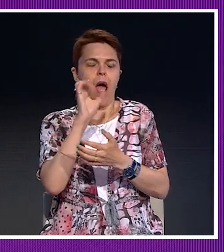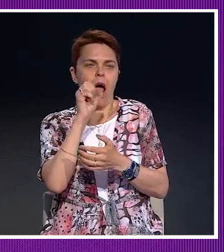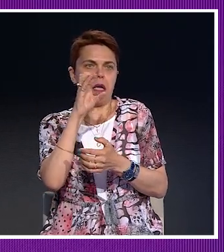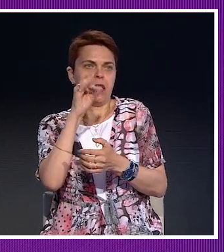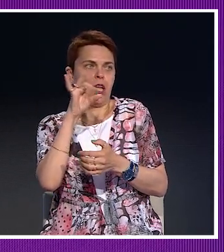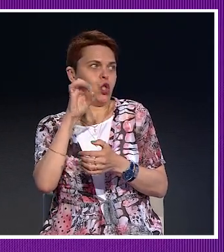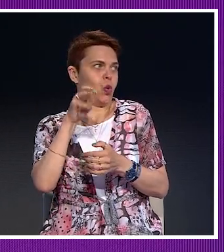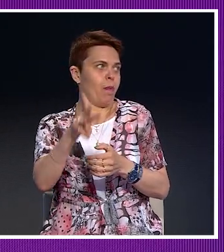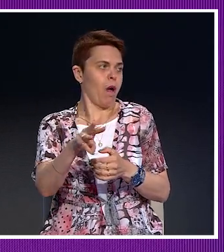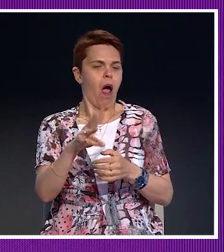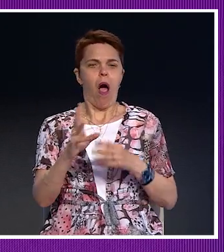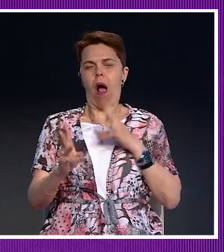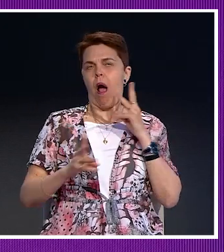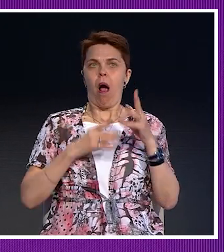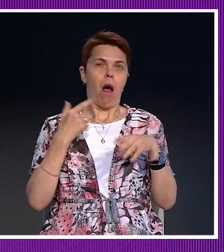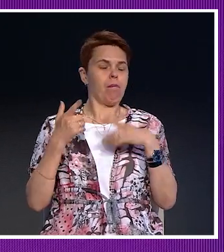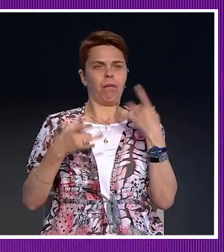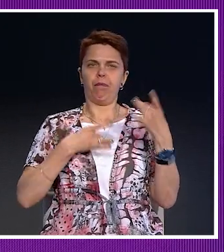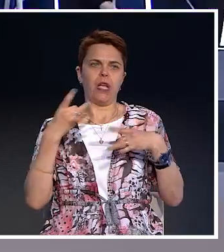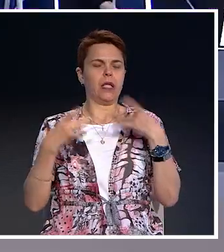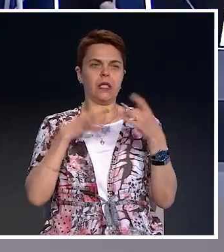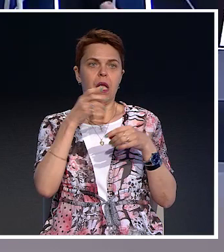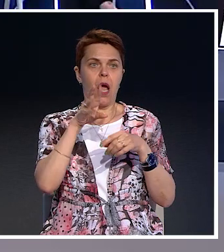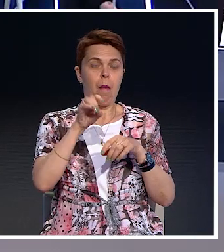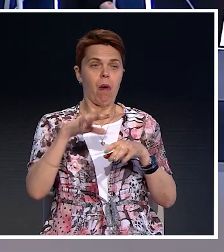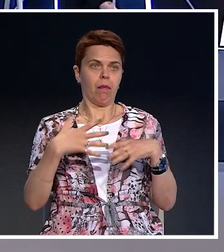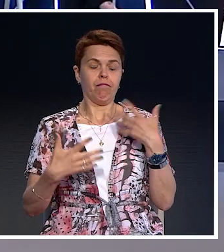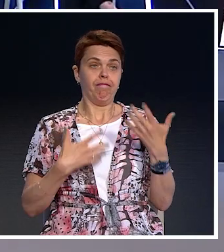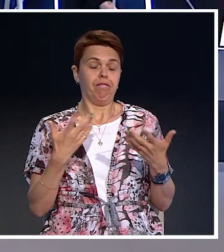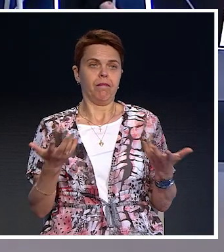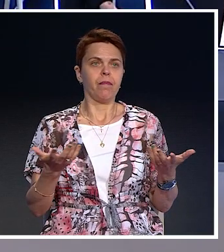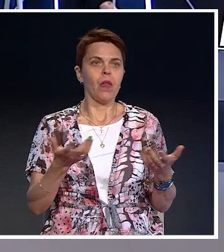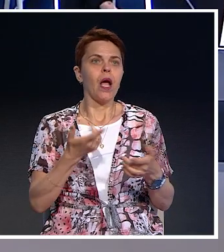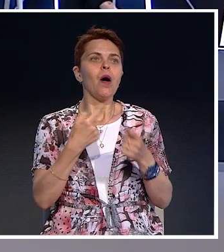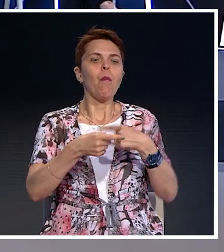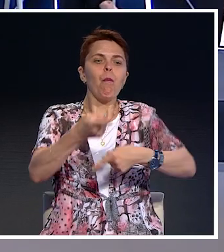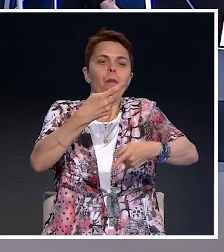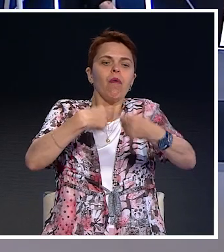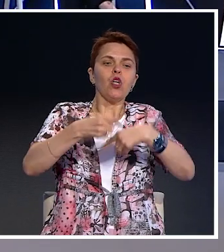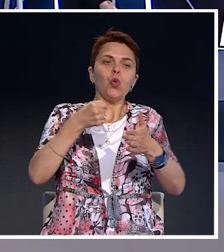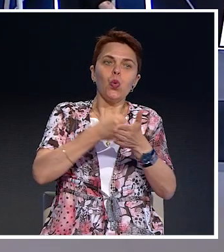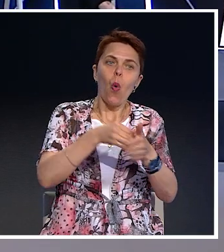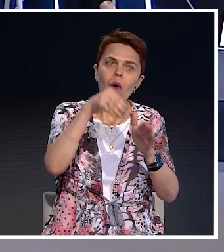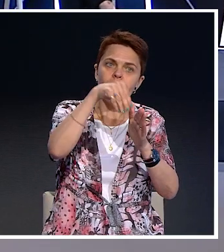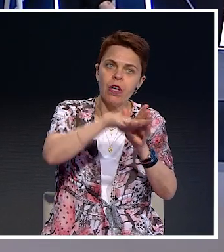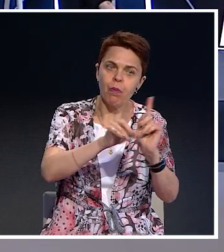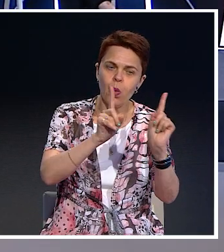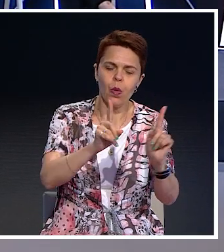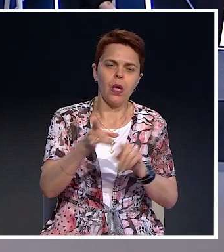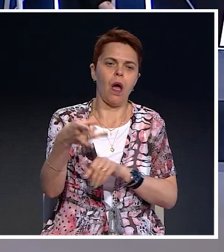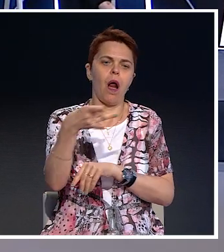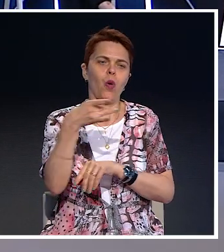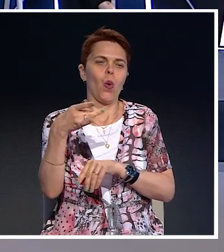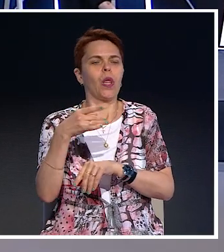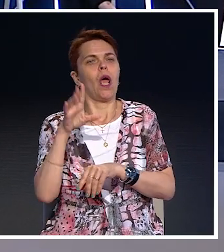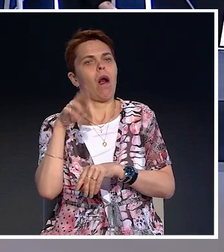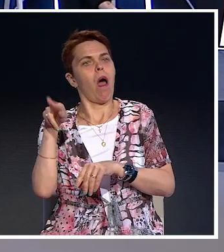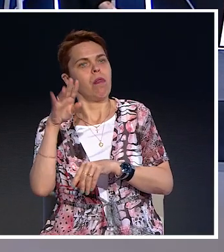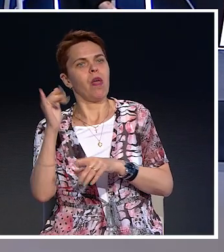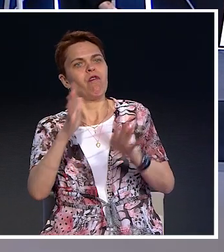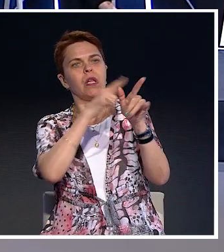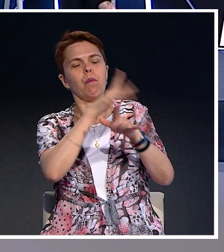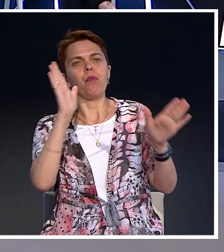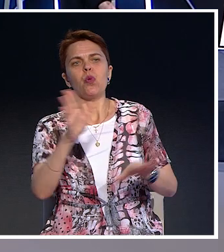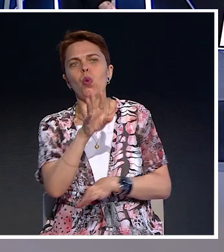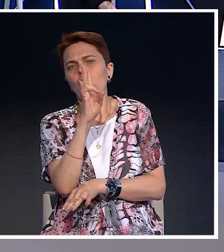чи амбіціями окремих політичних брендів. Повертаючись до виборів. Районні ради, як ви знаєте,